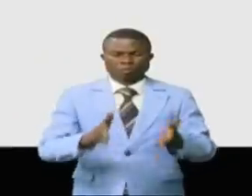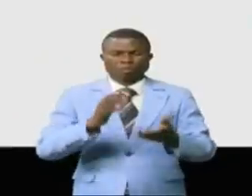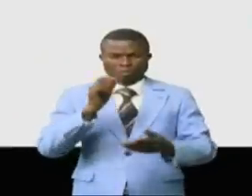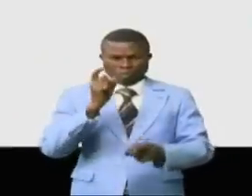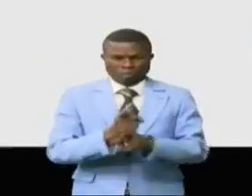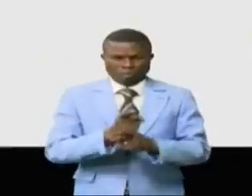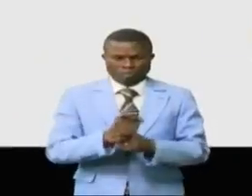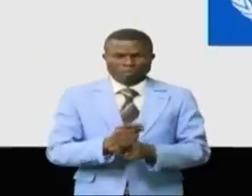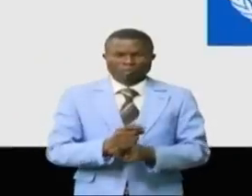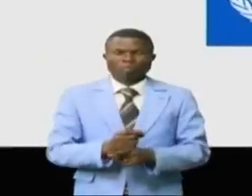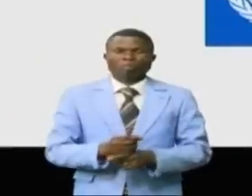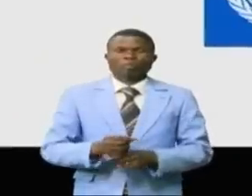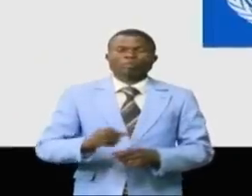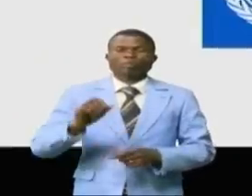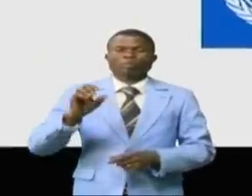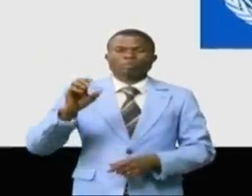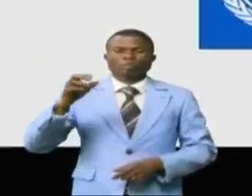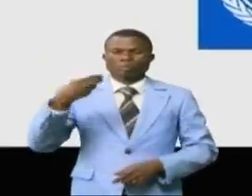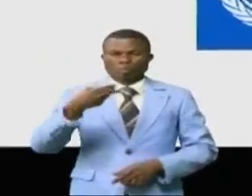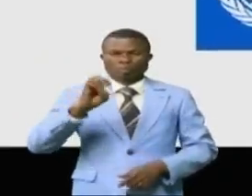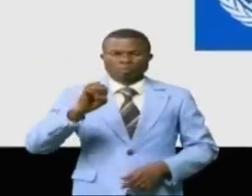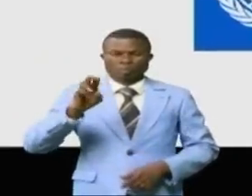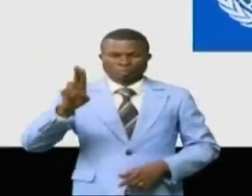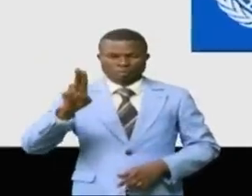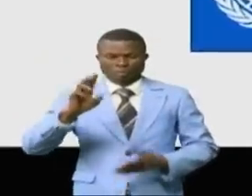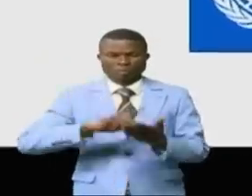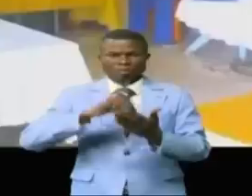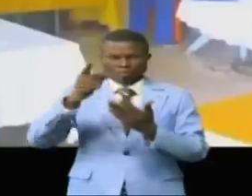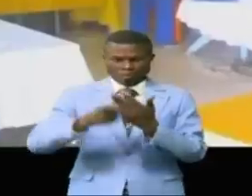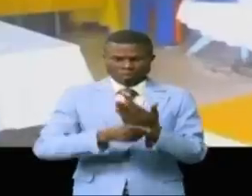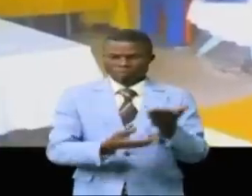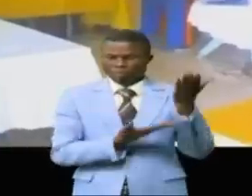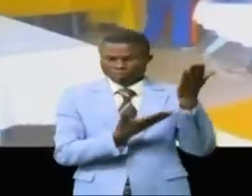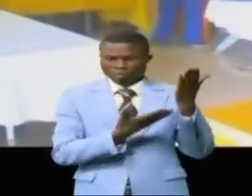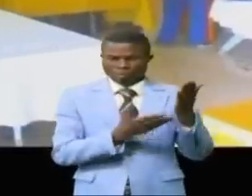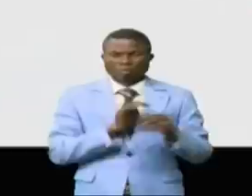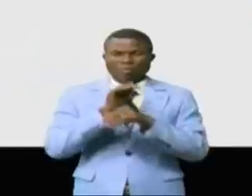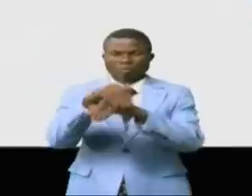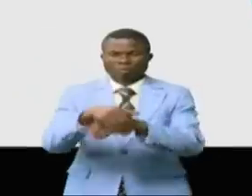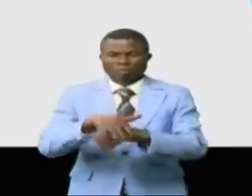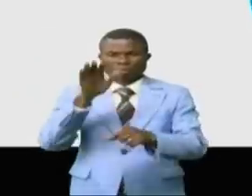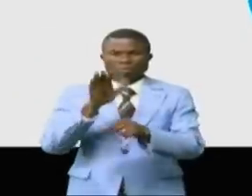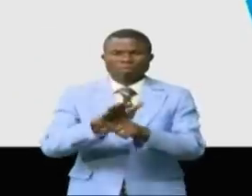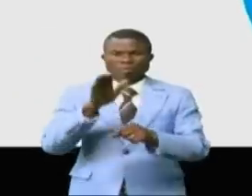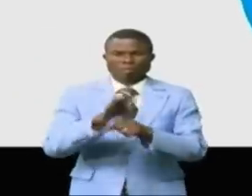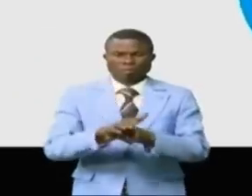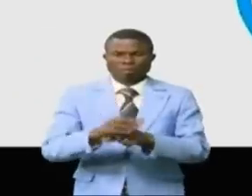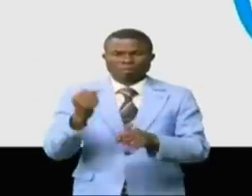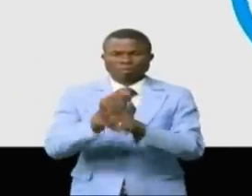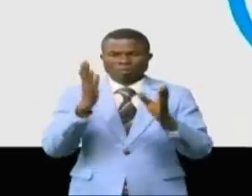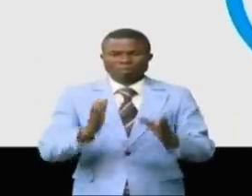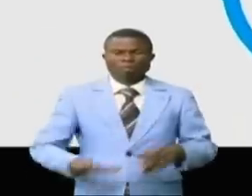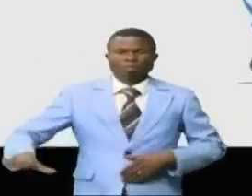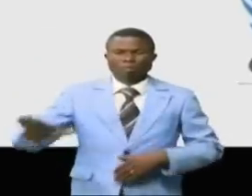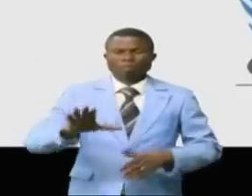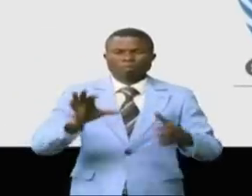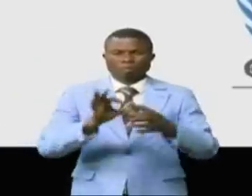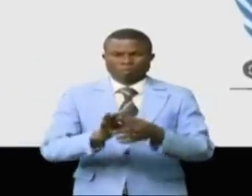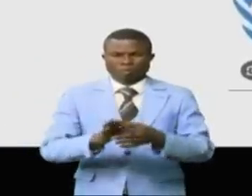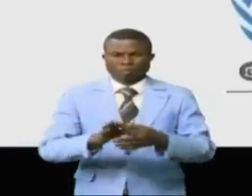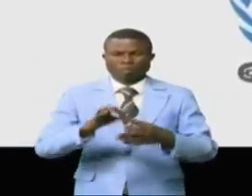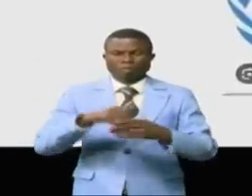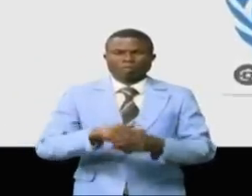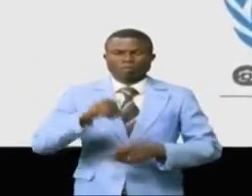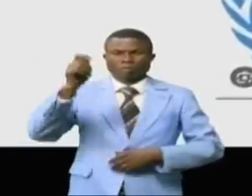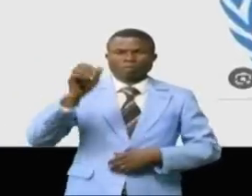les HCR et le PNID voient pour ces projets pilotes l'implication de plusieurs agences des Nations Unies, dont la